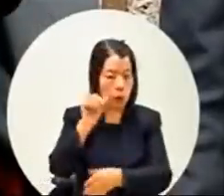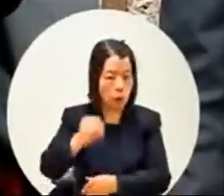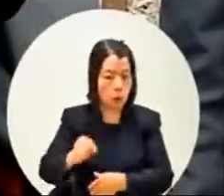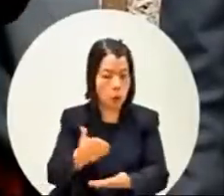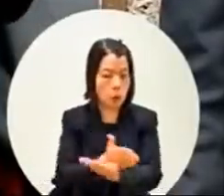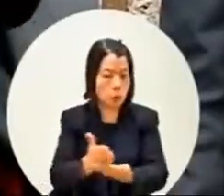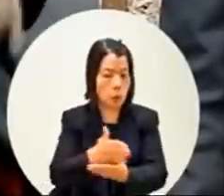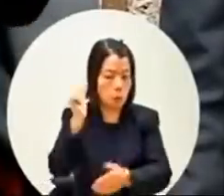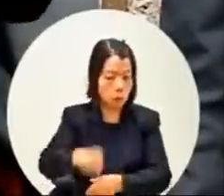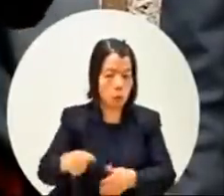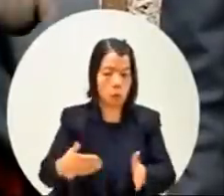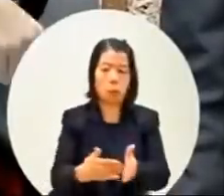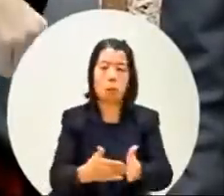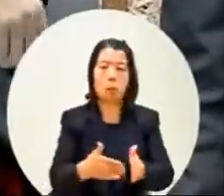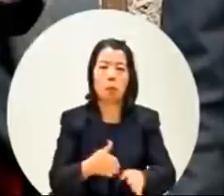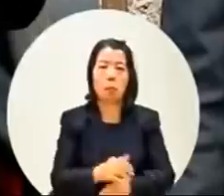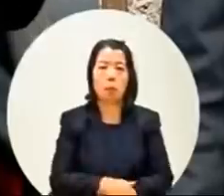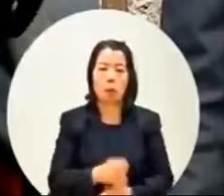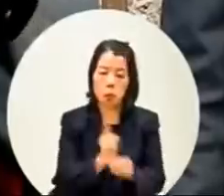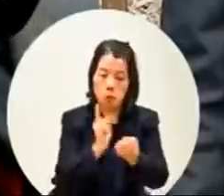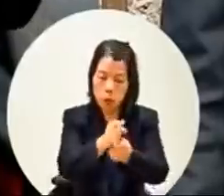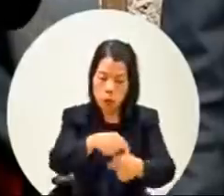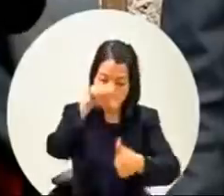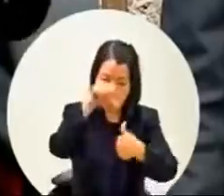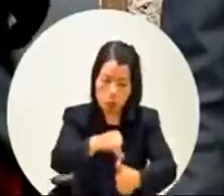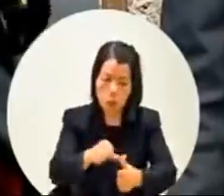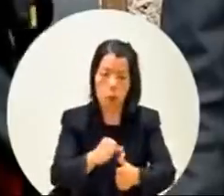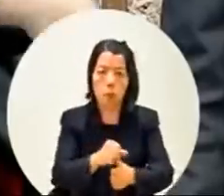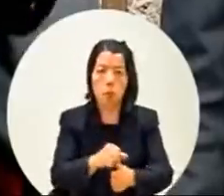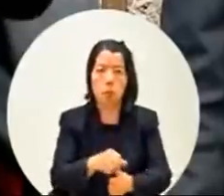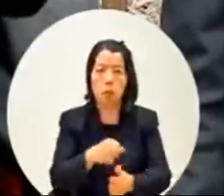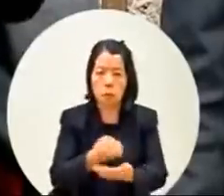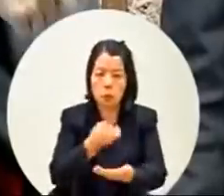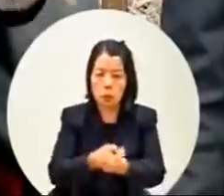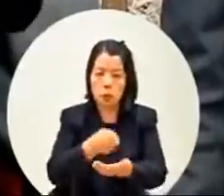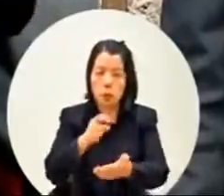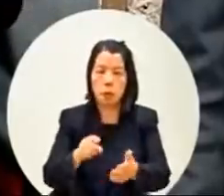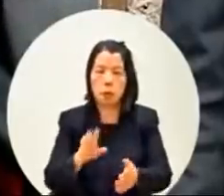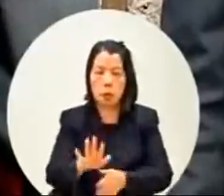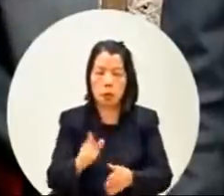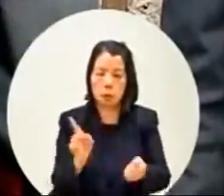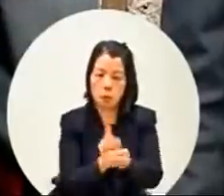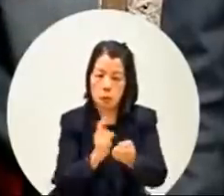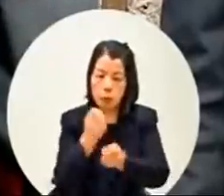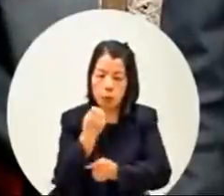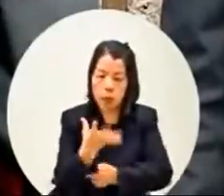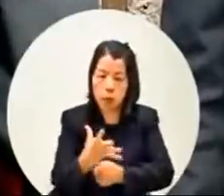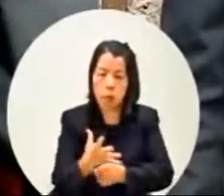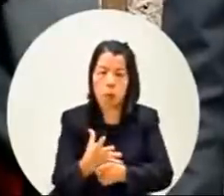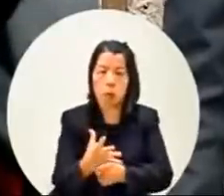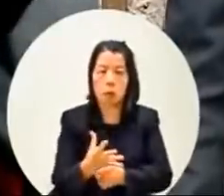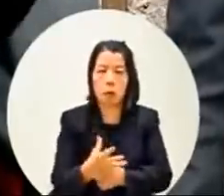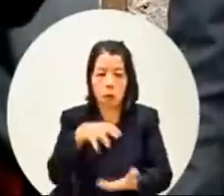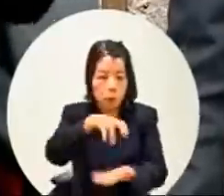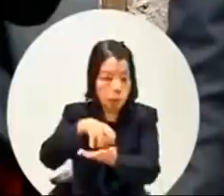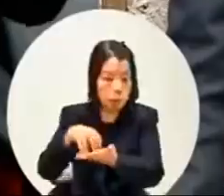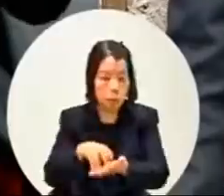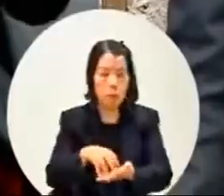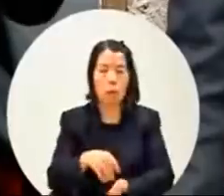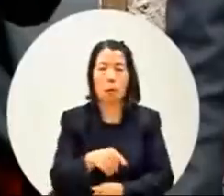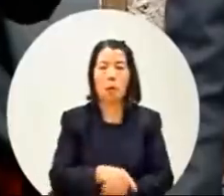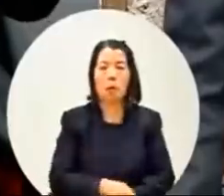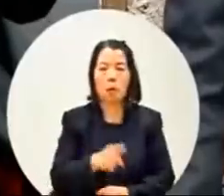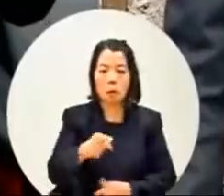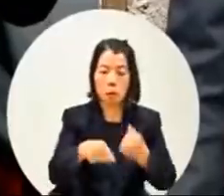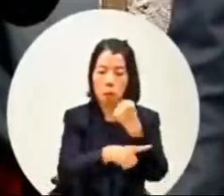法，然后处罚申诫，我再问你是，那你认为这个新的发展，他有没有图利的嫌疑？以你法律的